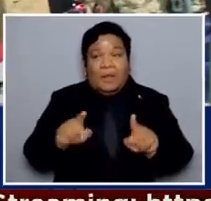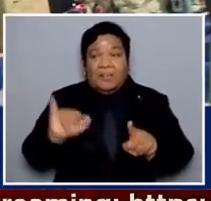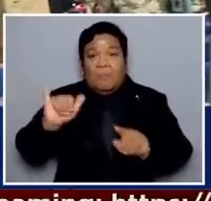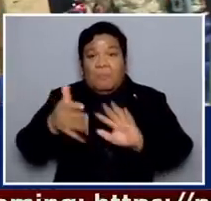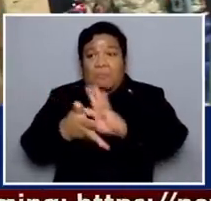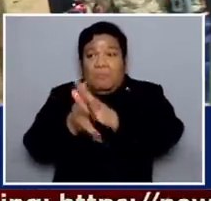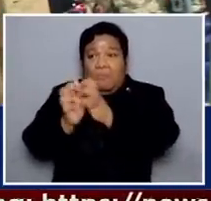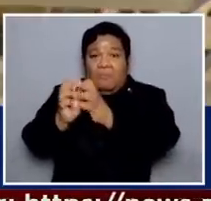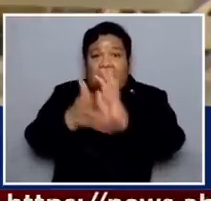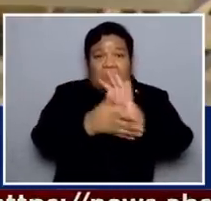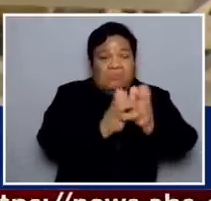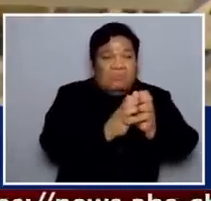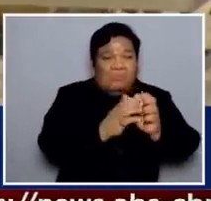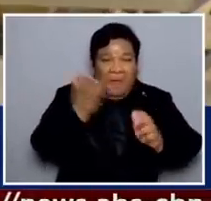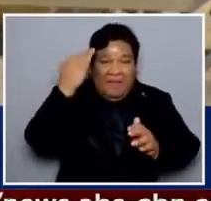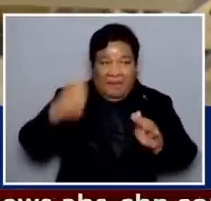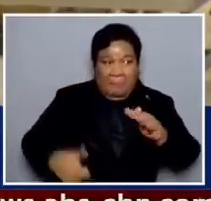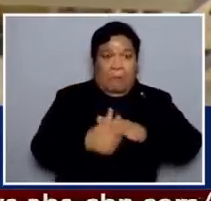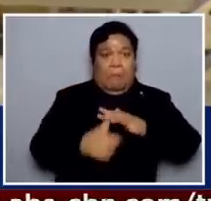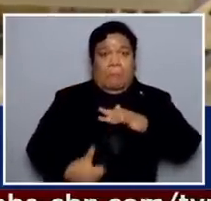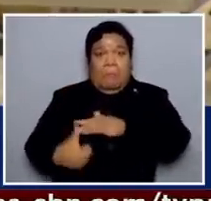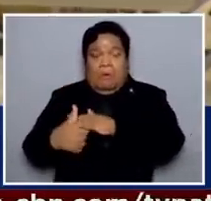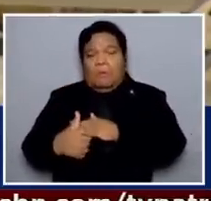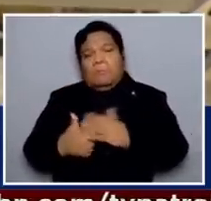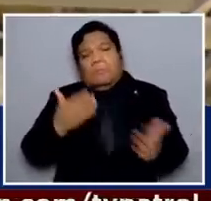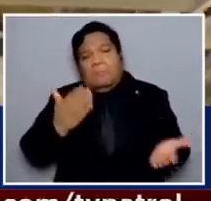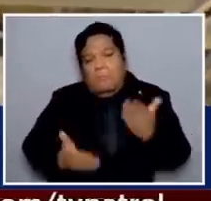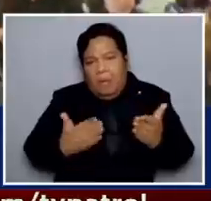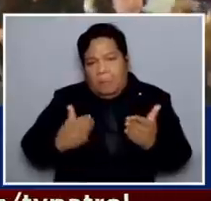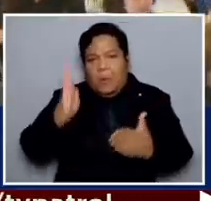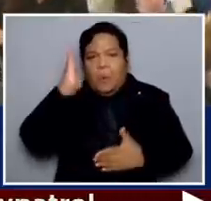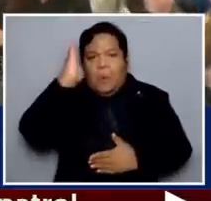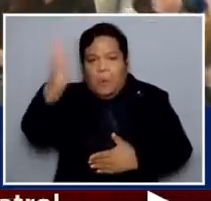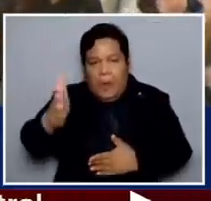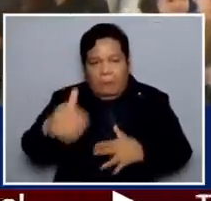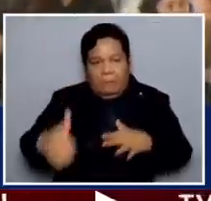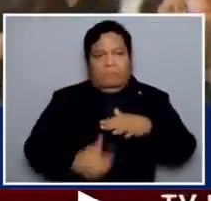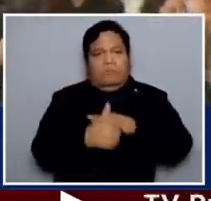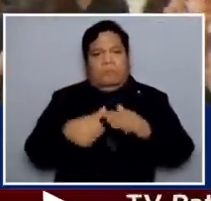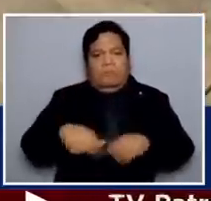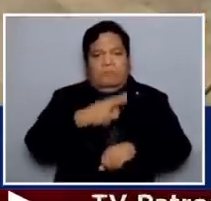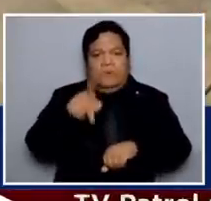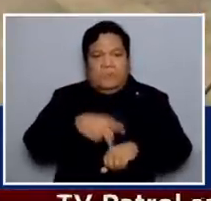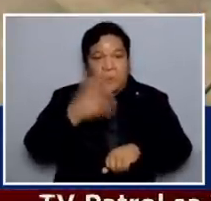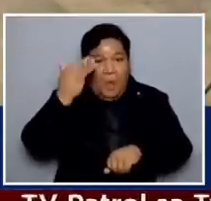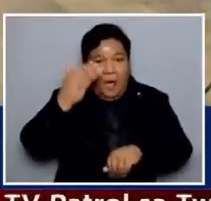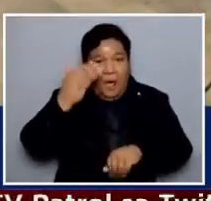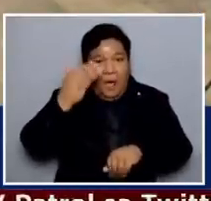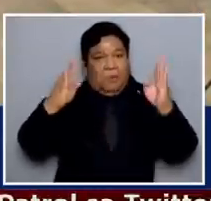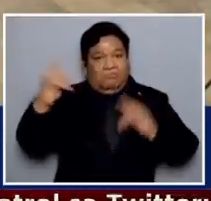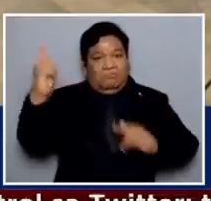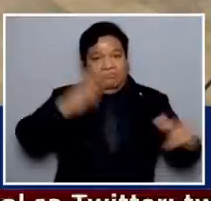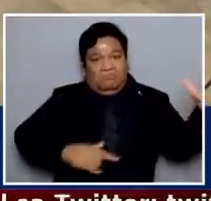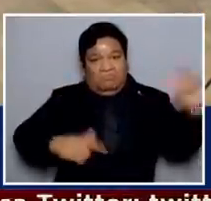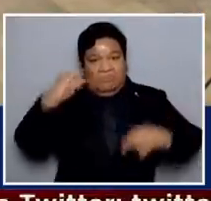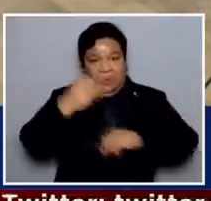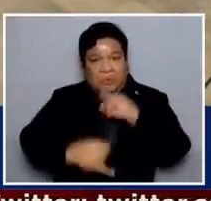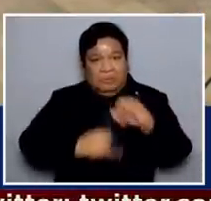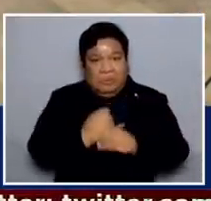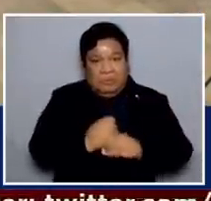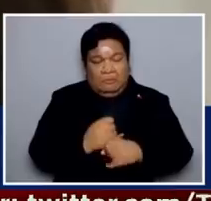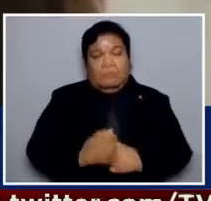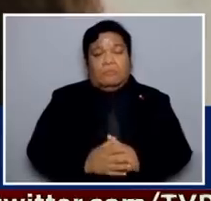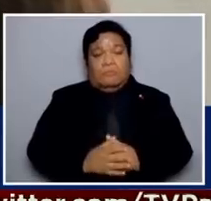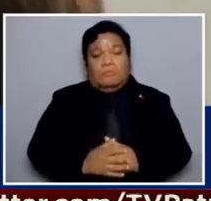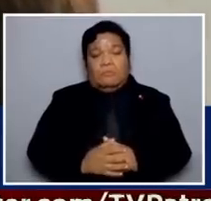pumasok ito lalo't bukas na rin ang borders ng bansa sa lahat ng foreign travelers. Sa kabila nito, sabi ng DOH